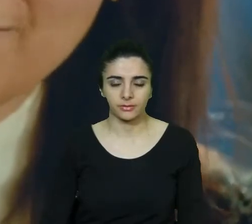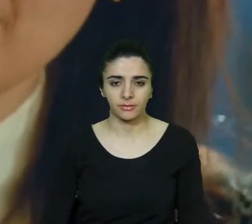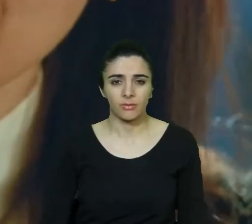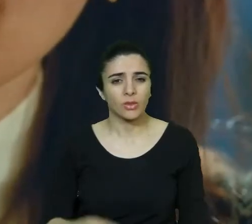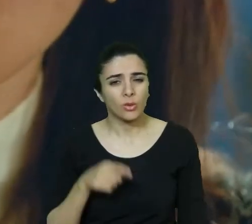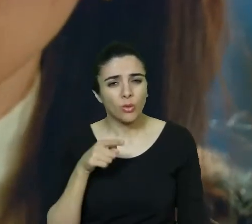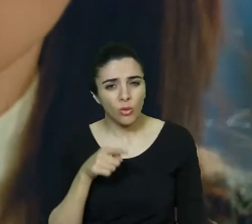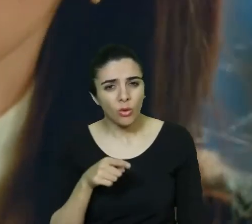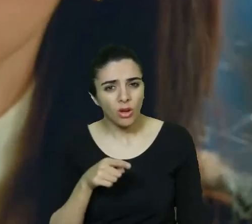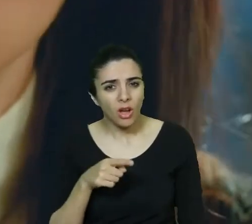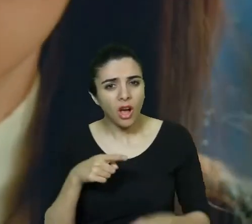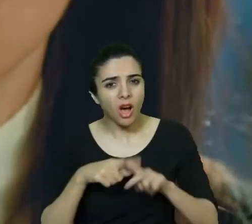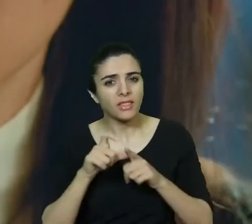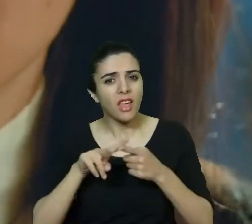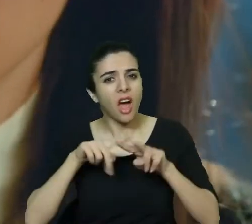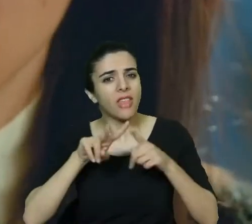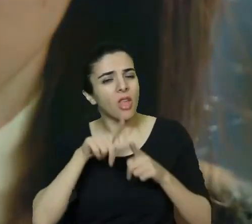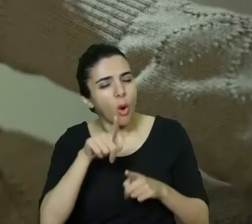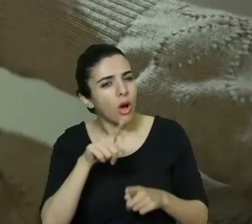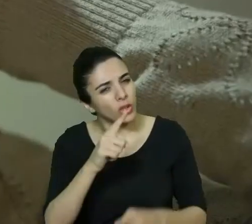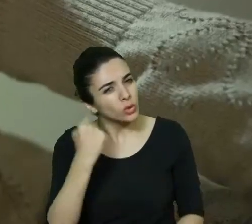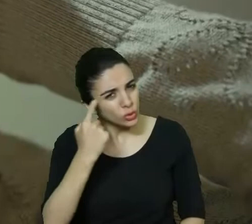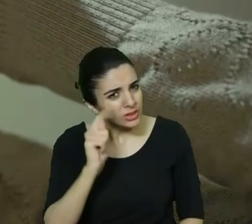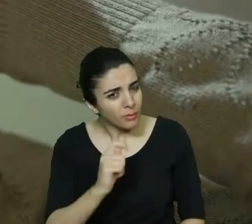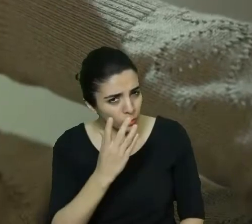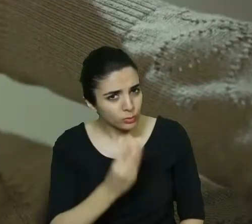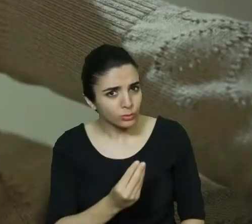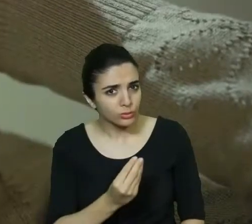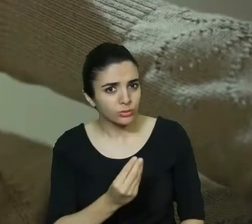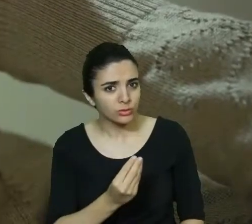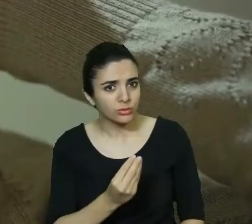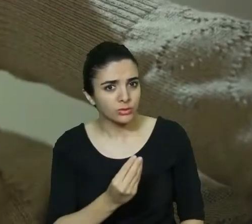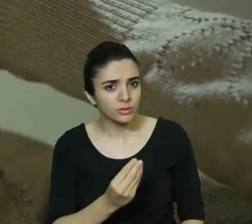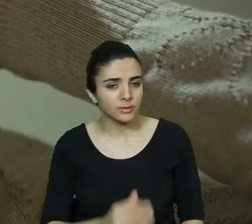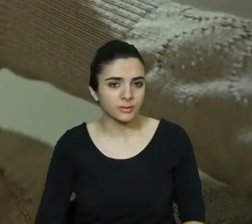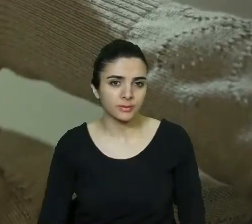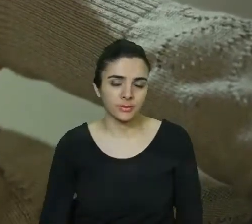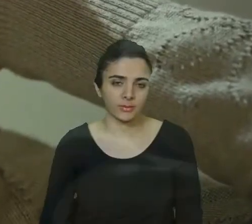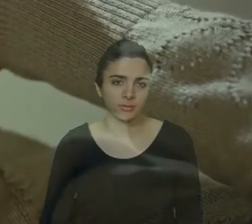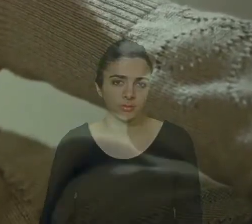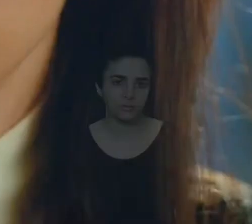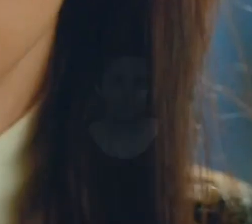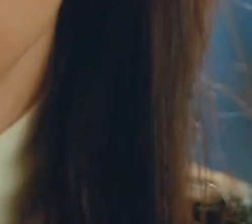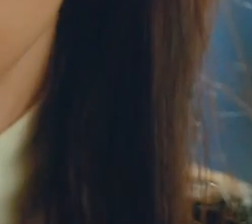Şu Adnan'ı bir düşünsen keşke. Hatice'ye bakıp yavaşça devirdi gözlerini.